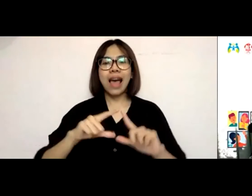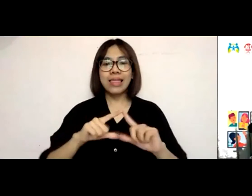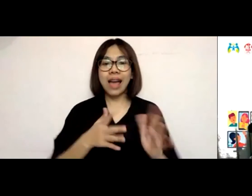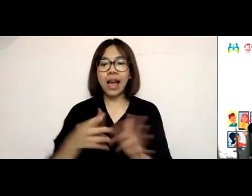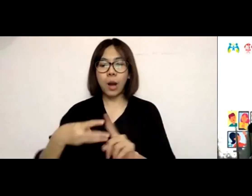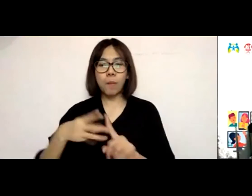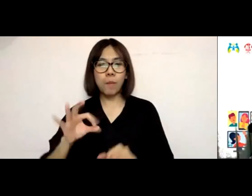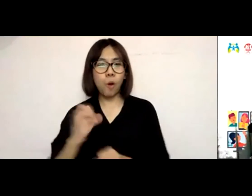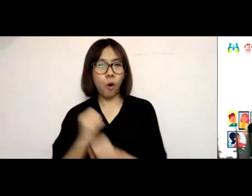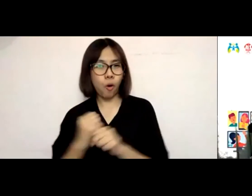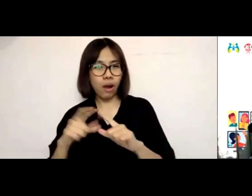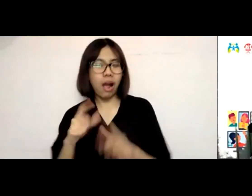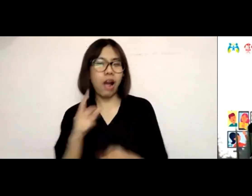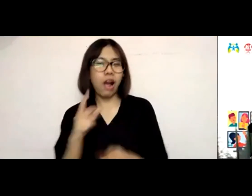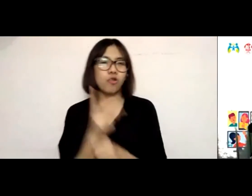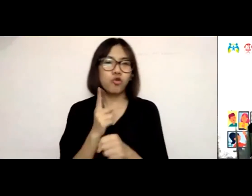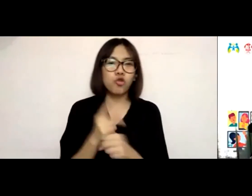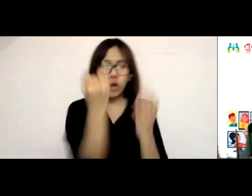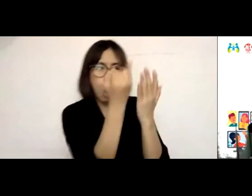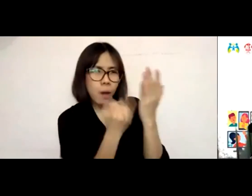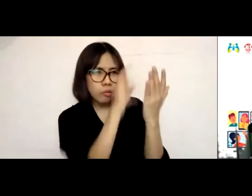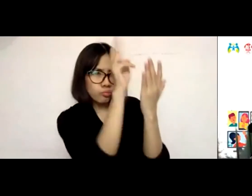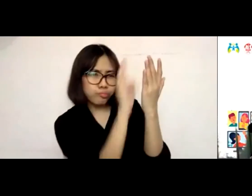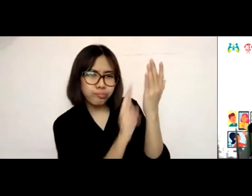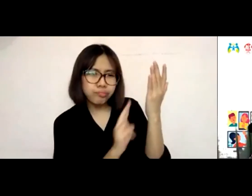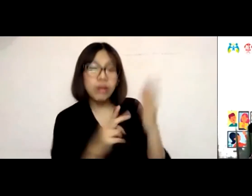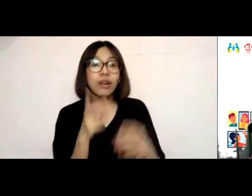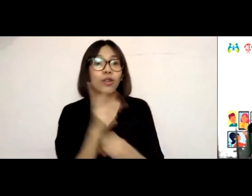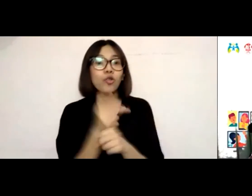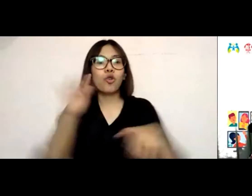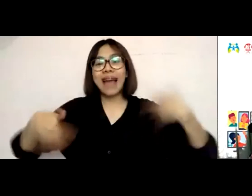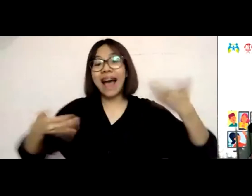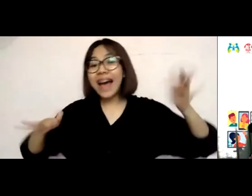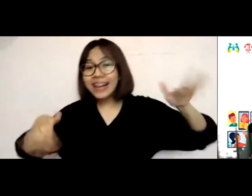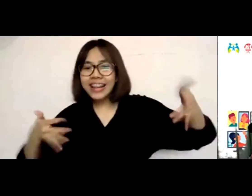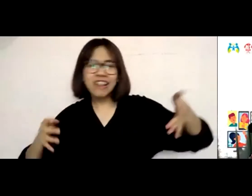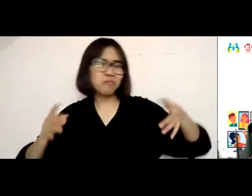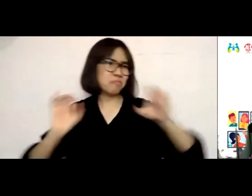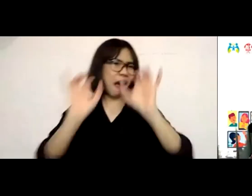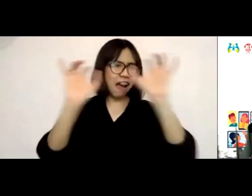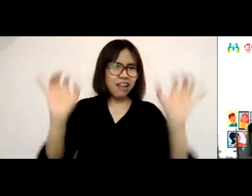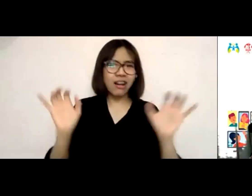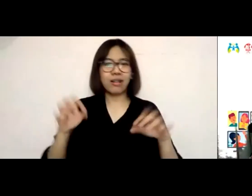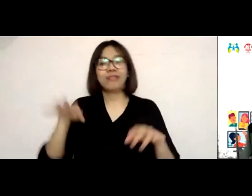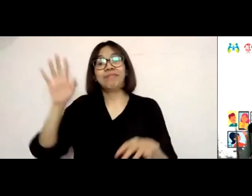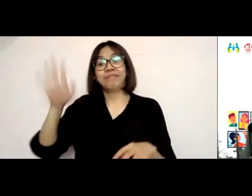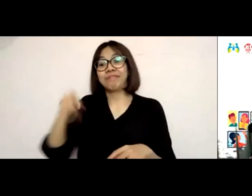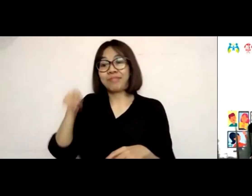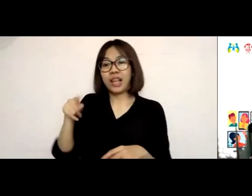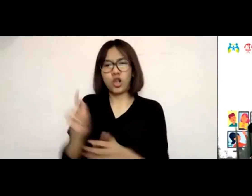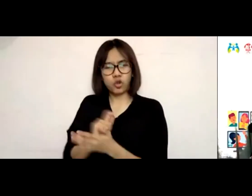gitu ya. Juga kita menyiapkan alat-alat pendukungnya gitu. Nah, sekolah itu memiliki peran yang sangat